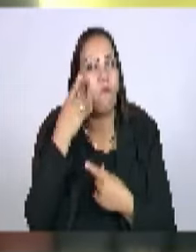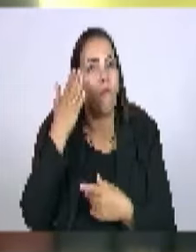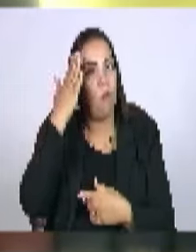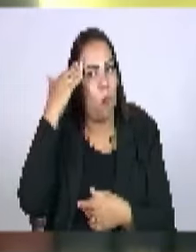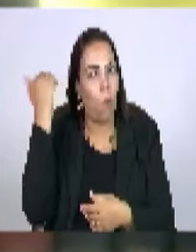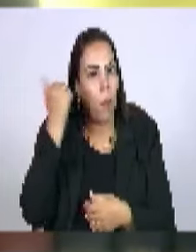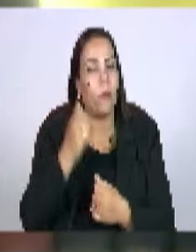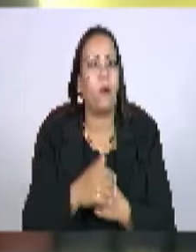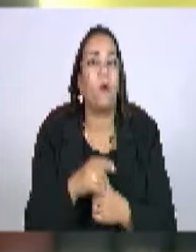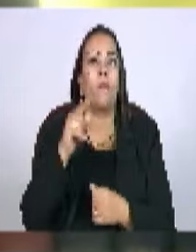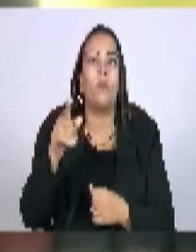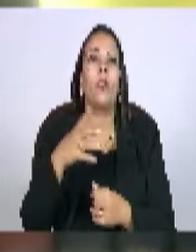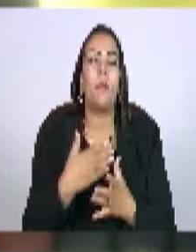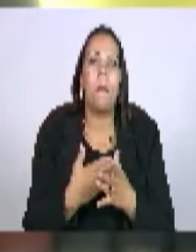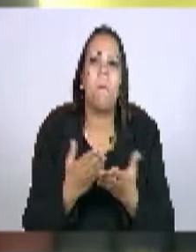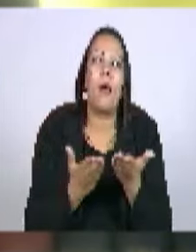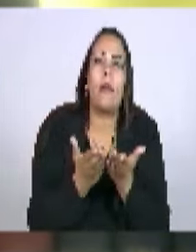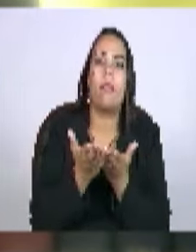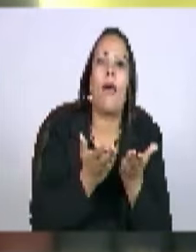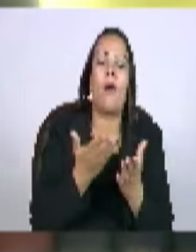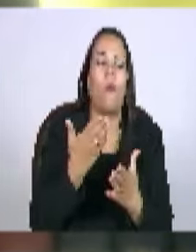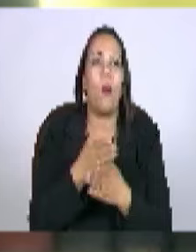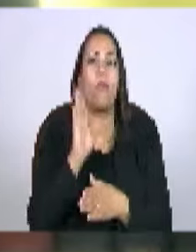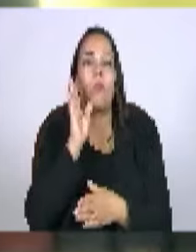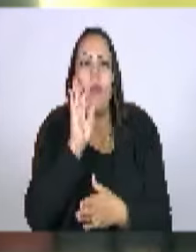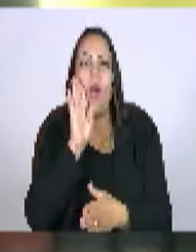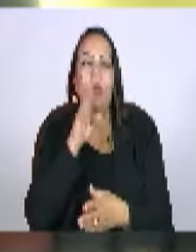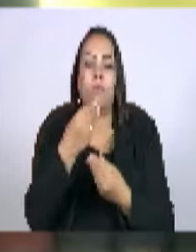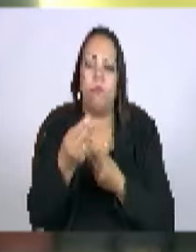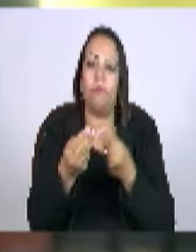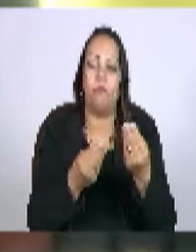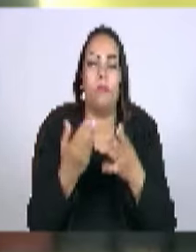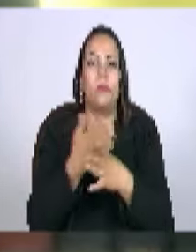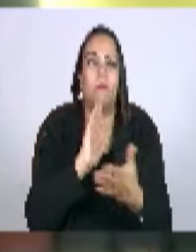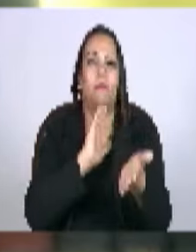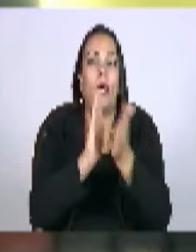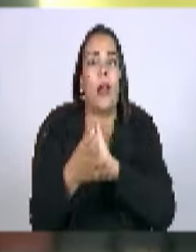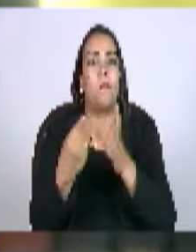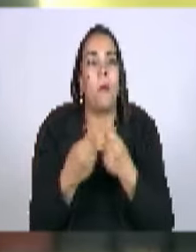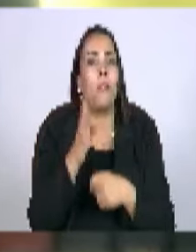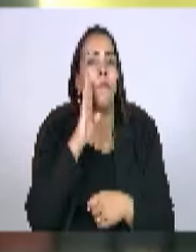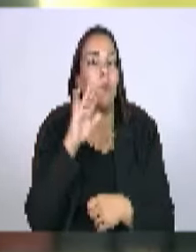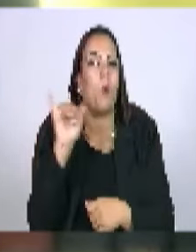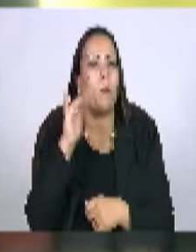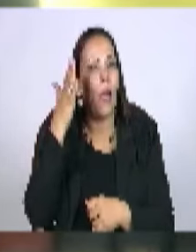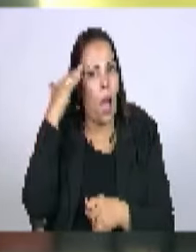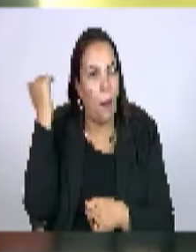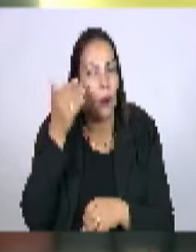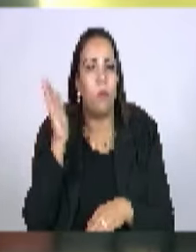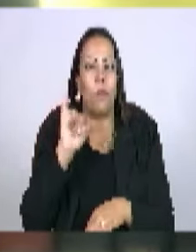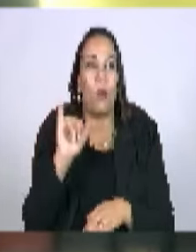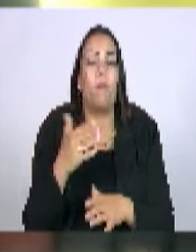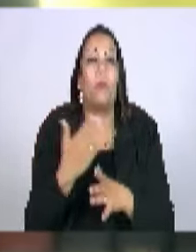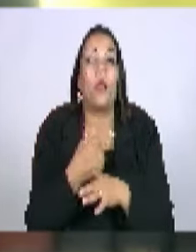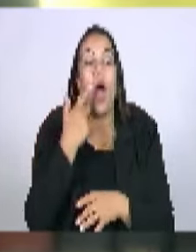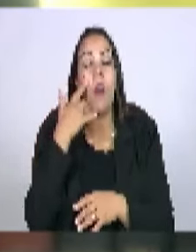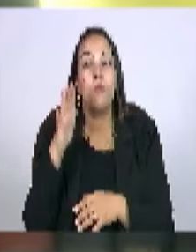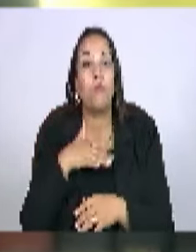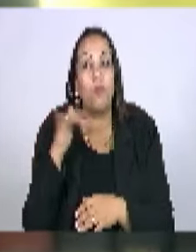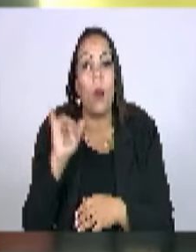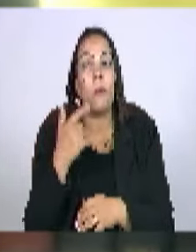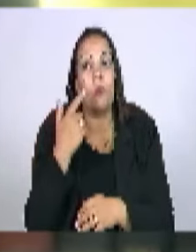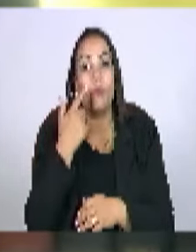وخبره الاحتكاك والتعلم المتبادل يعني دي كلها من الخبرات المهمه جدا انا بس عايز ا واقفه